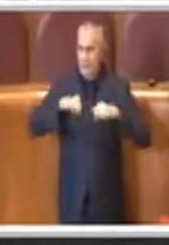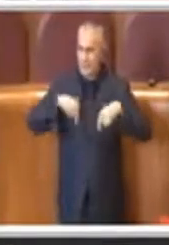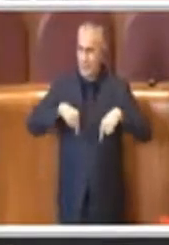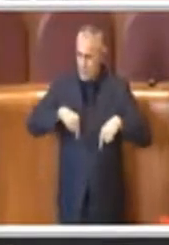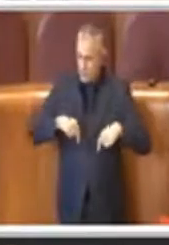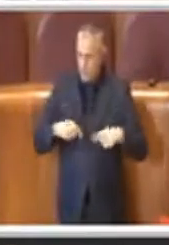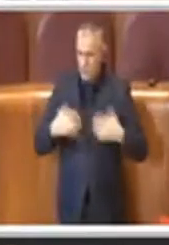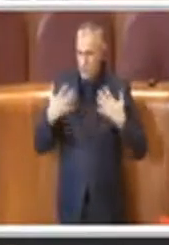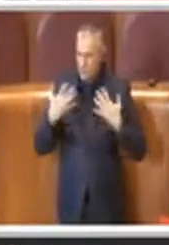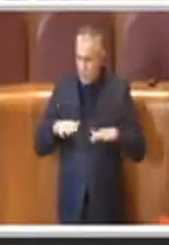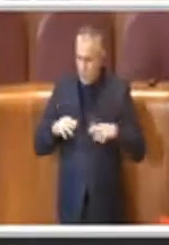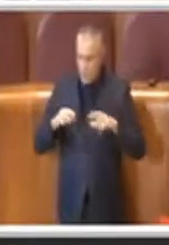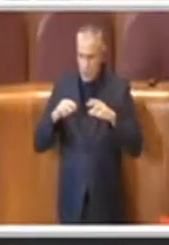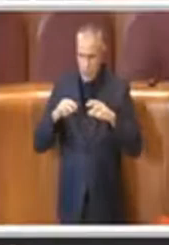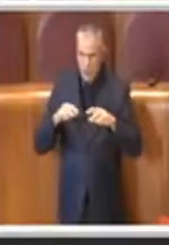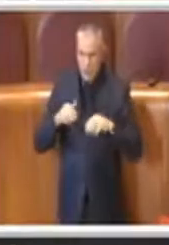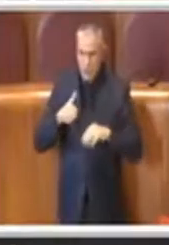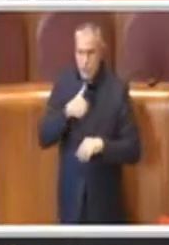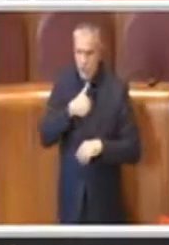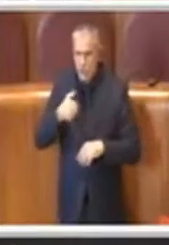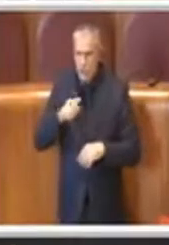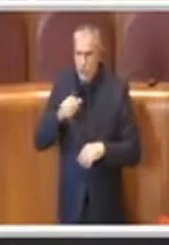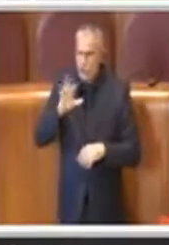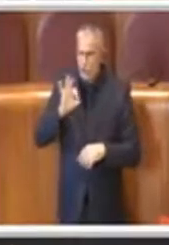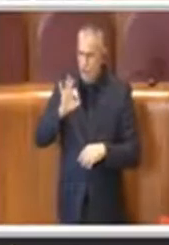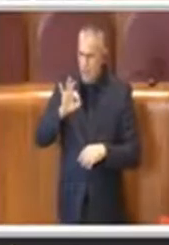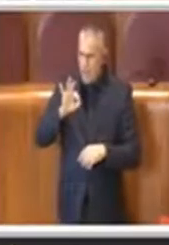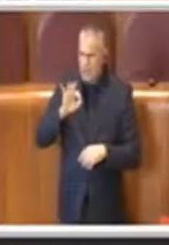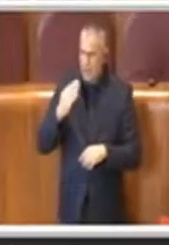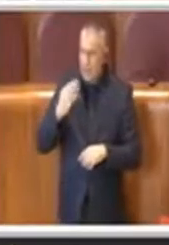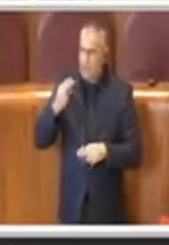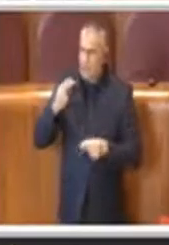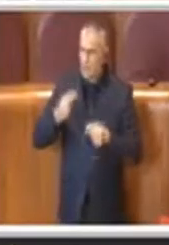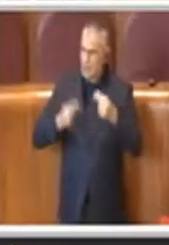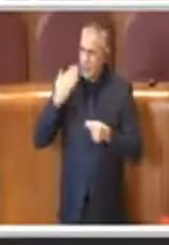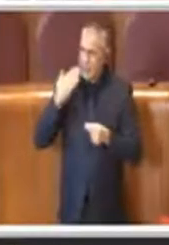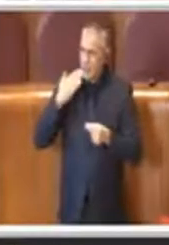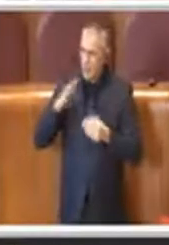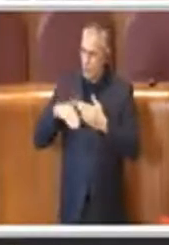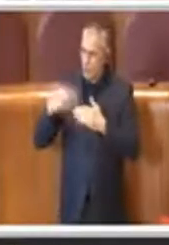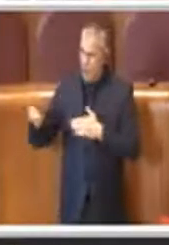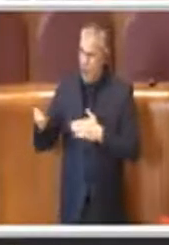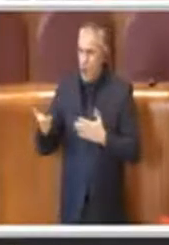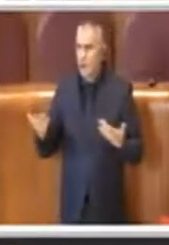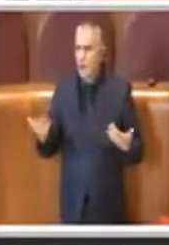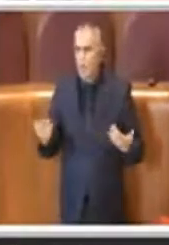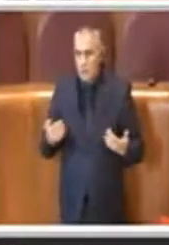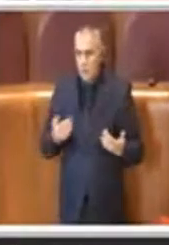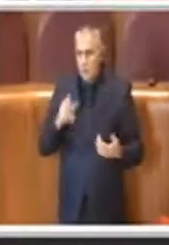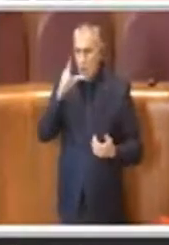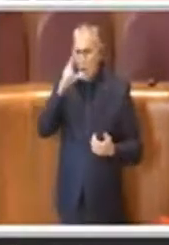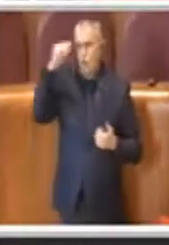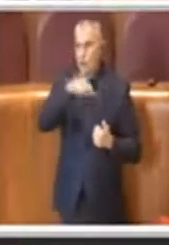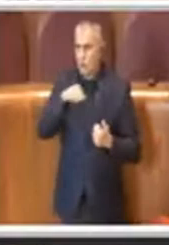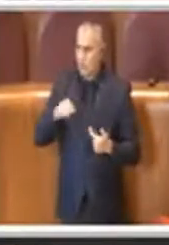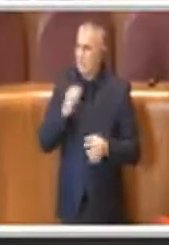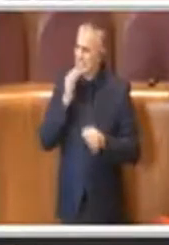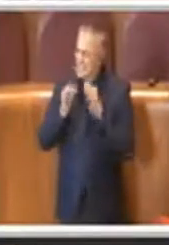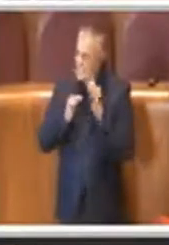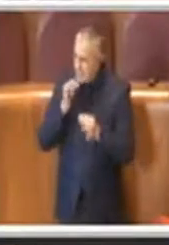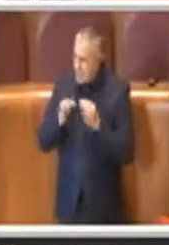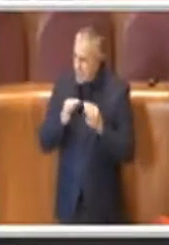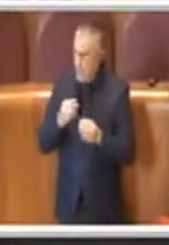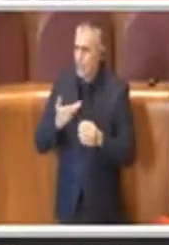credo oltre 150 debiti fuori bilancio finora. Che significa che ha riconosciuto ad aziende e